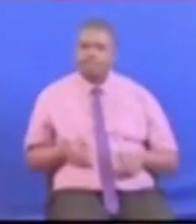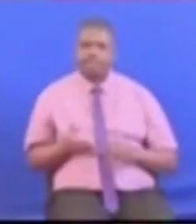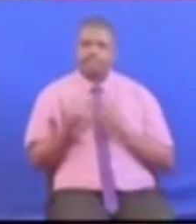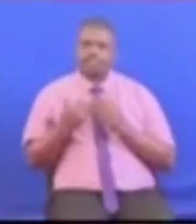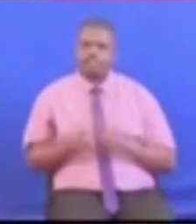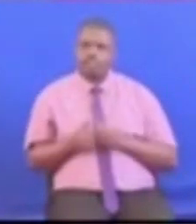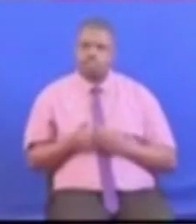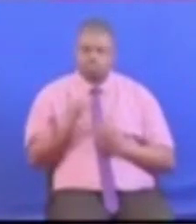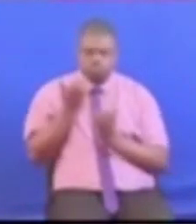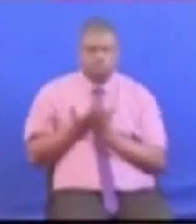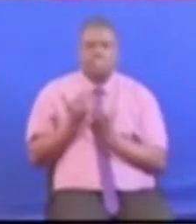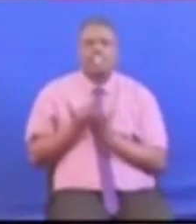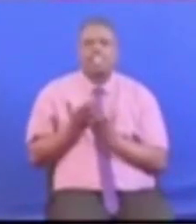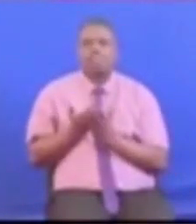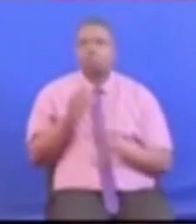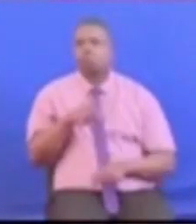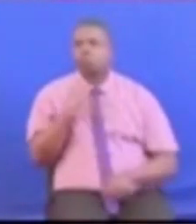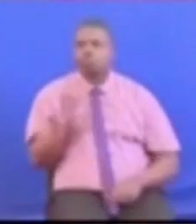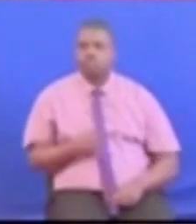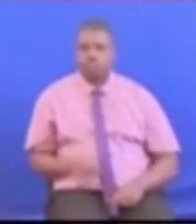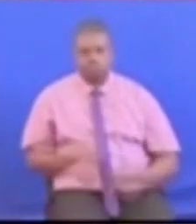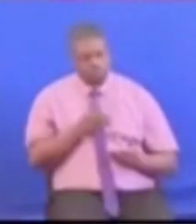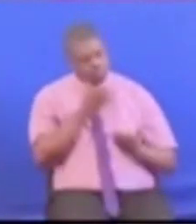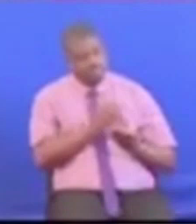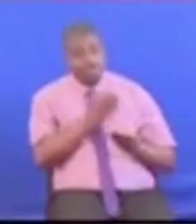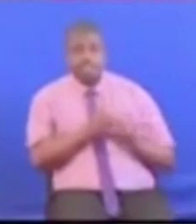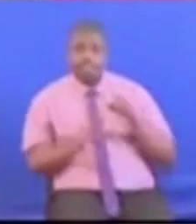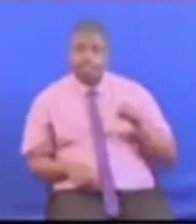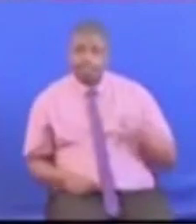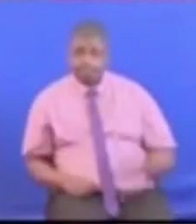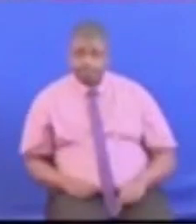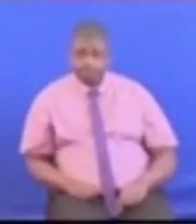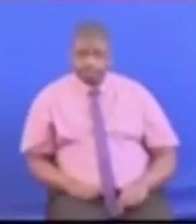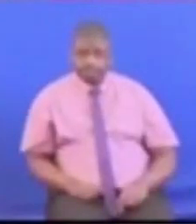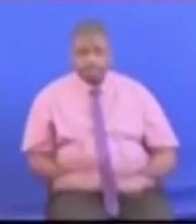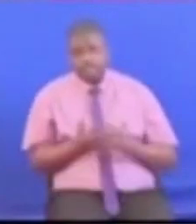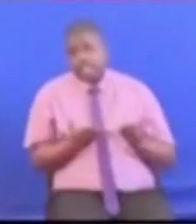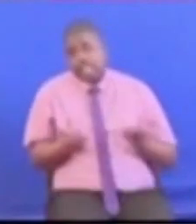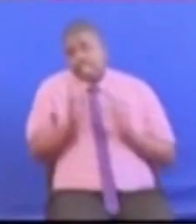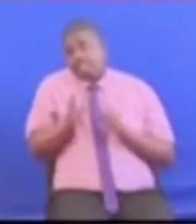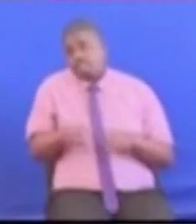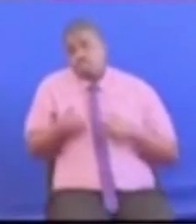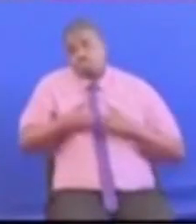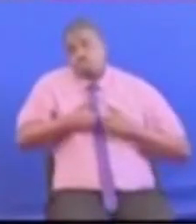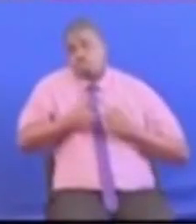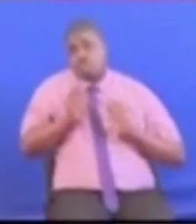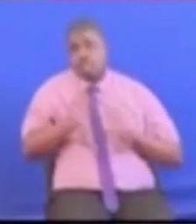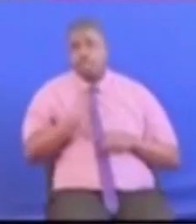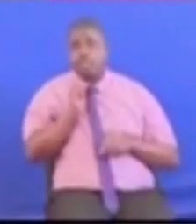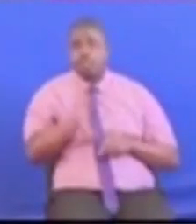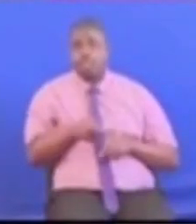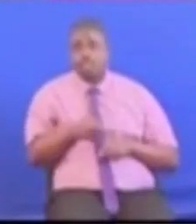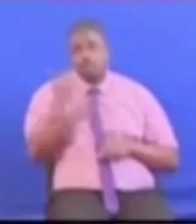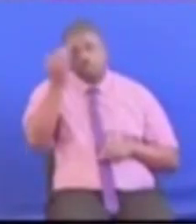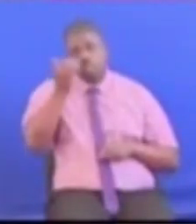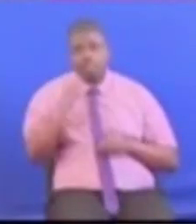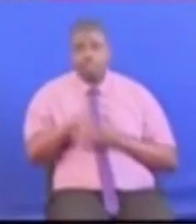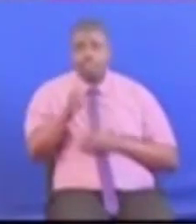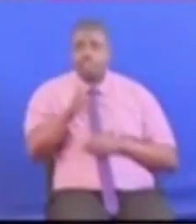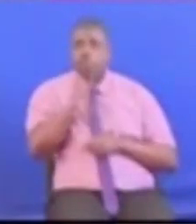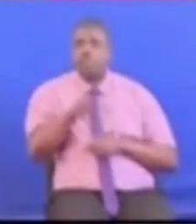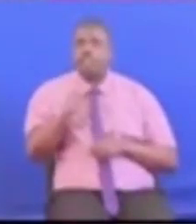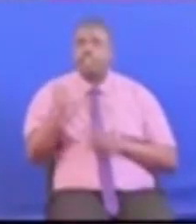linahitaji ushahidi wa kutosha kuthibitisha. Hata hivyo, mimi kama spika, kwa kuzingatia maslahi mapana ya